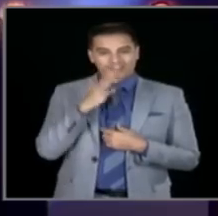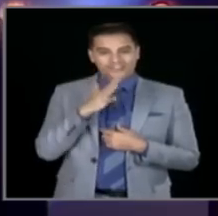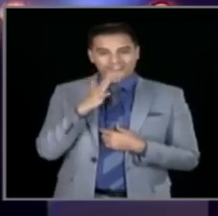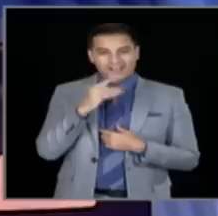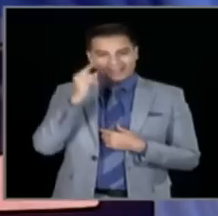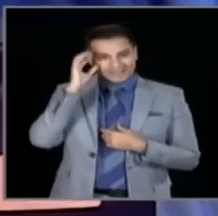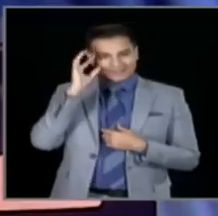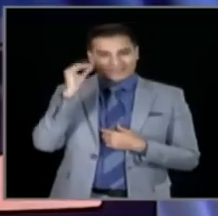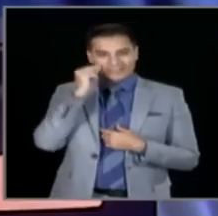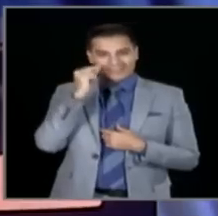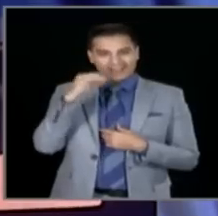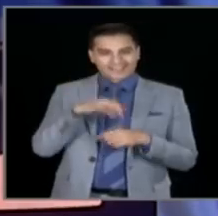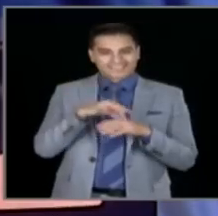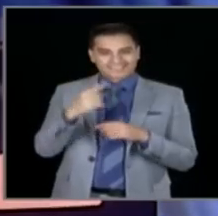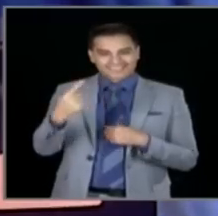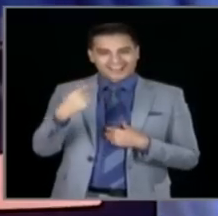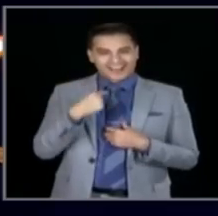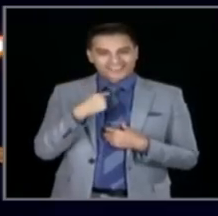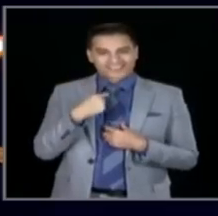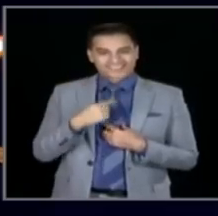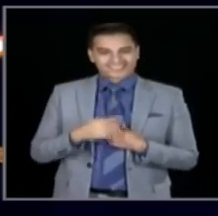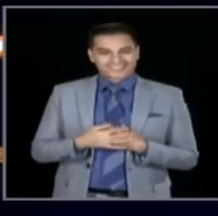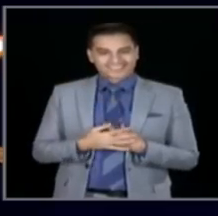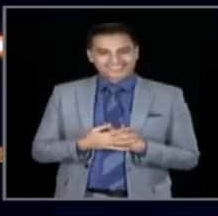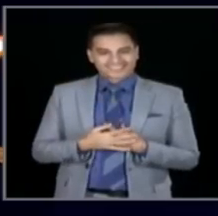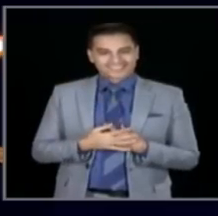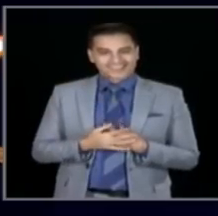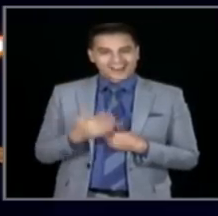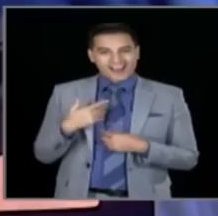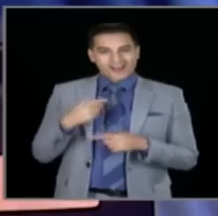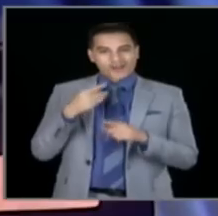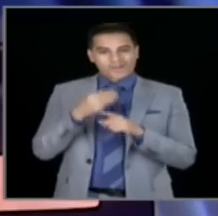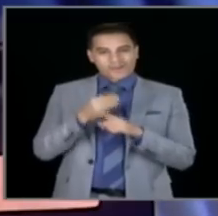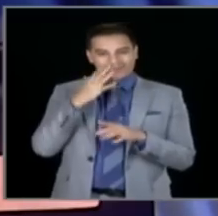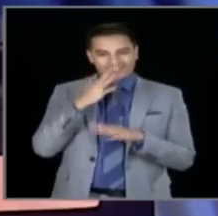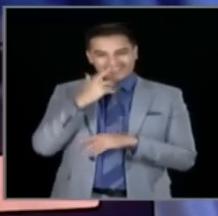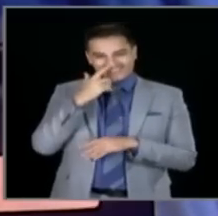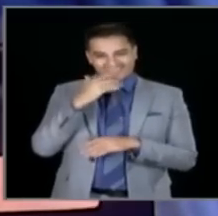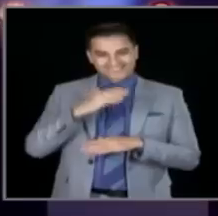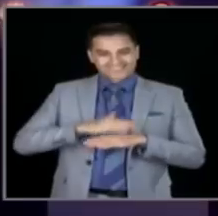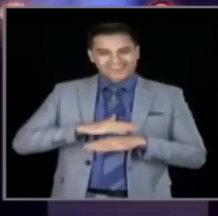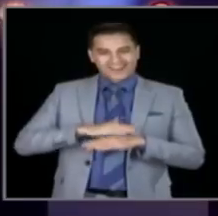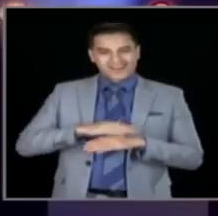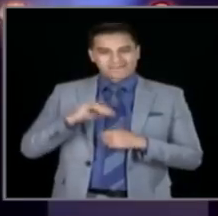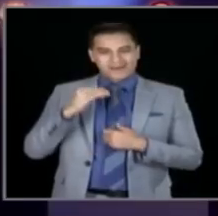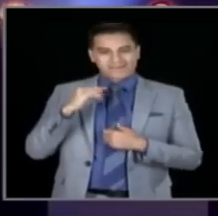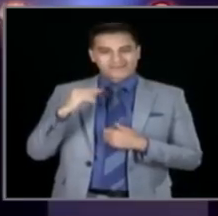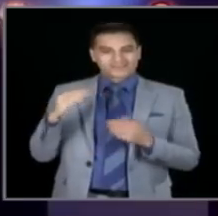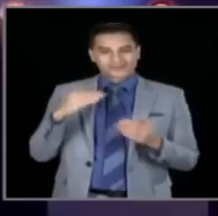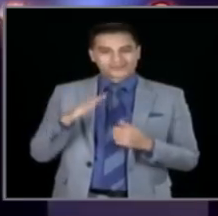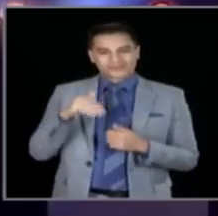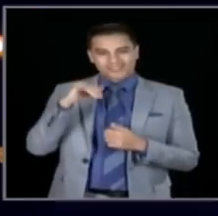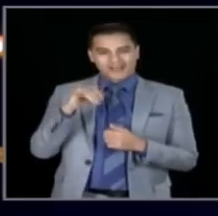متميز الناس كلها عارفيني يعني. يا سلام، أنا بحب التواضع. محمد حسام متواضع يعني،